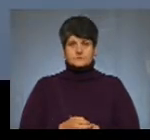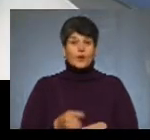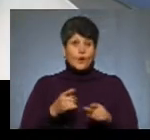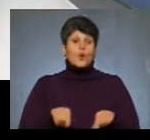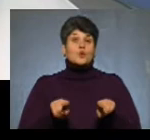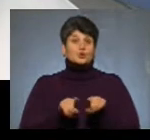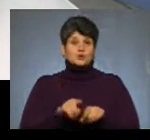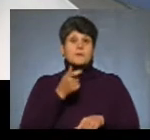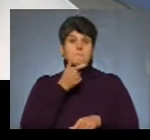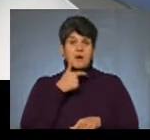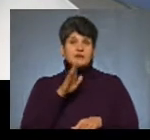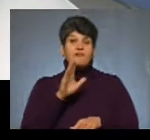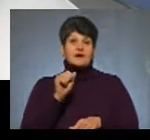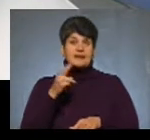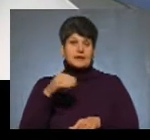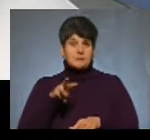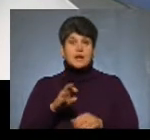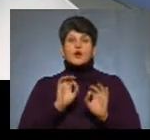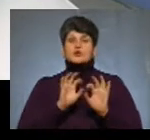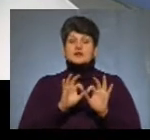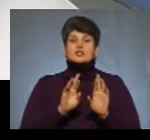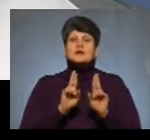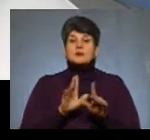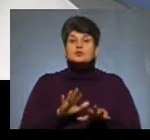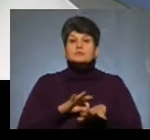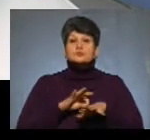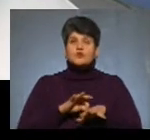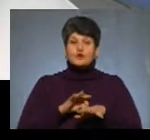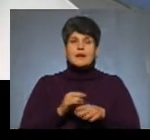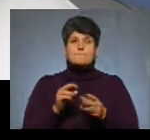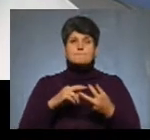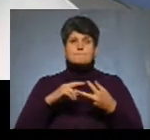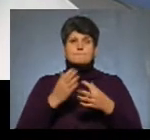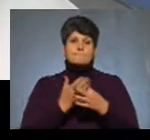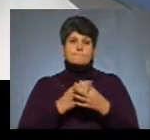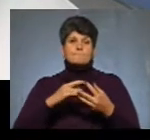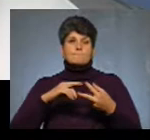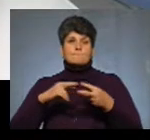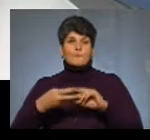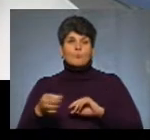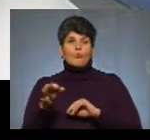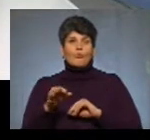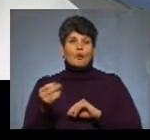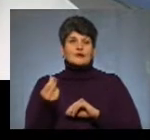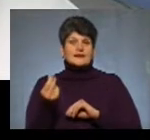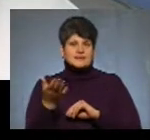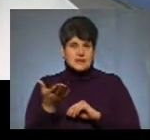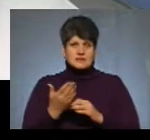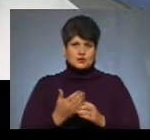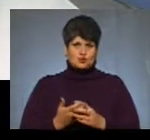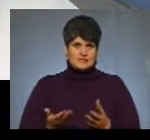Отож, пане Вадиме, розкажіть, будь ласка, як безпосередньо проходитиме монетизація субсидій з 1 січня 2019